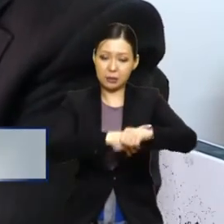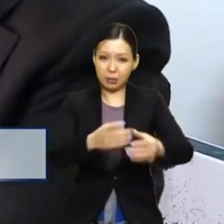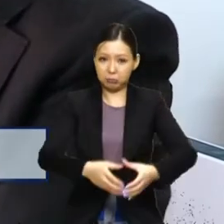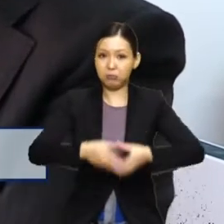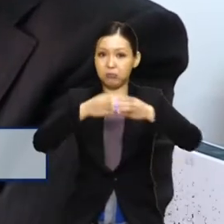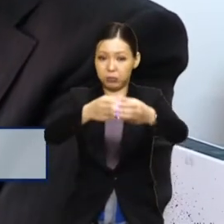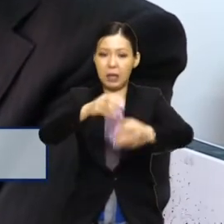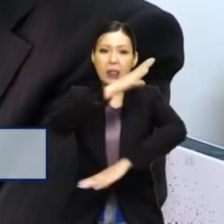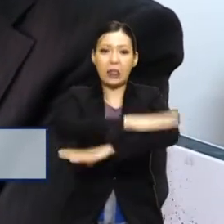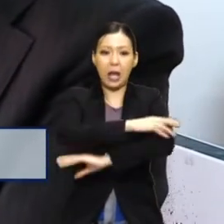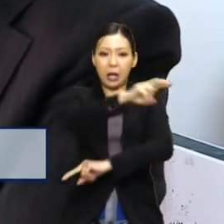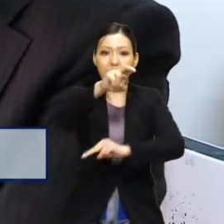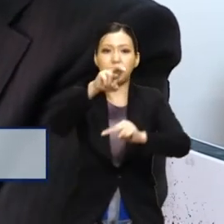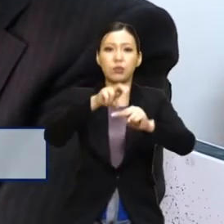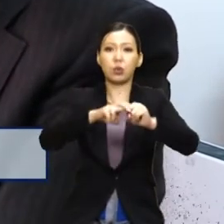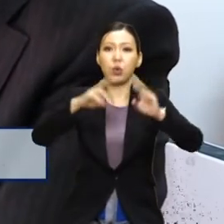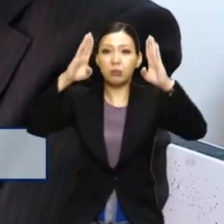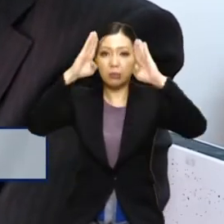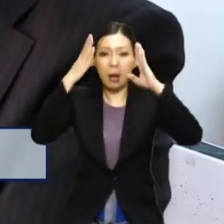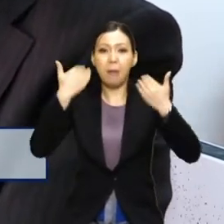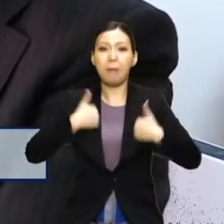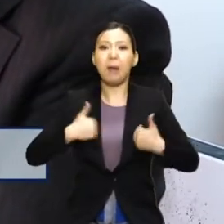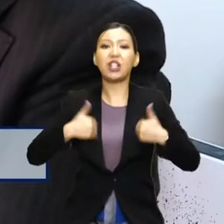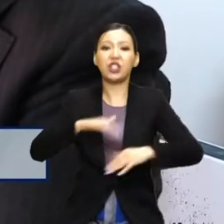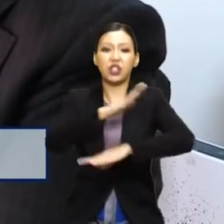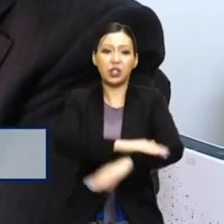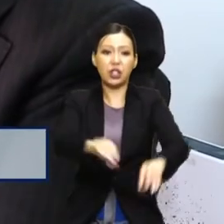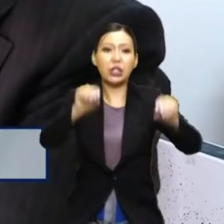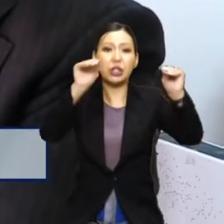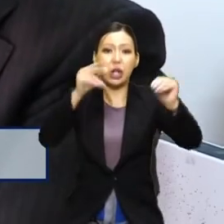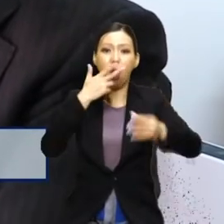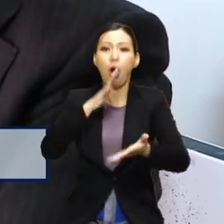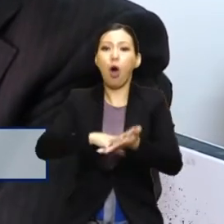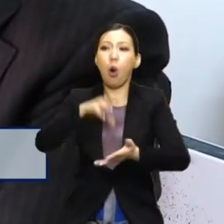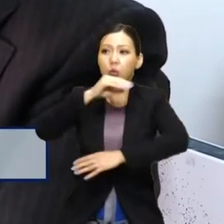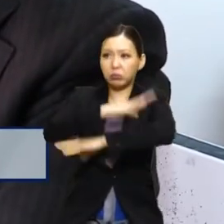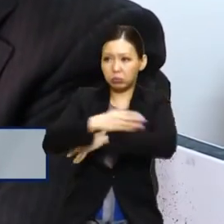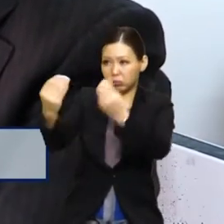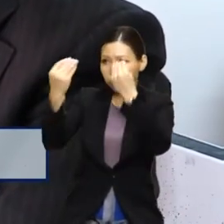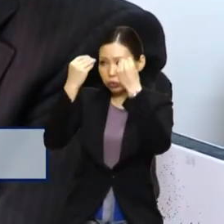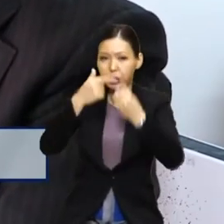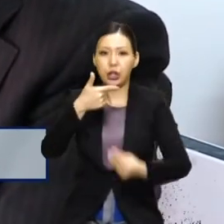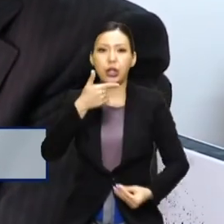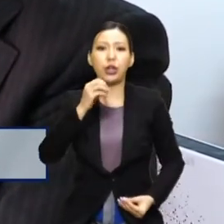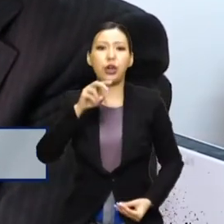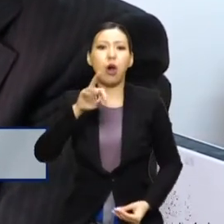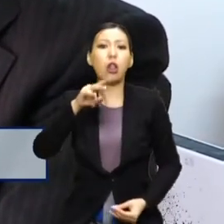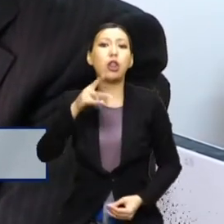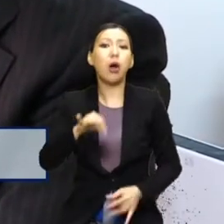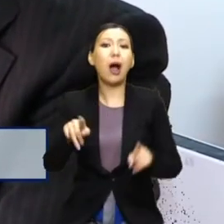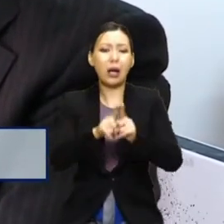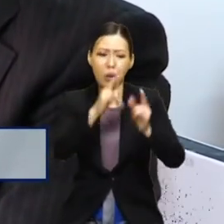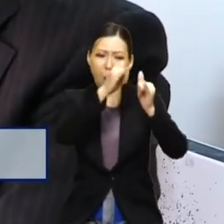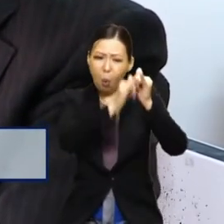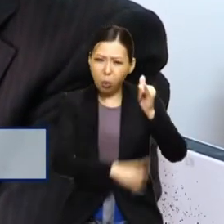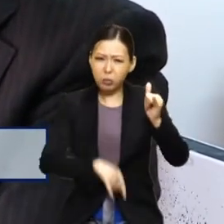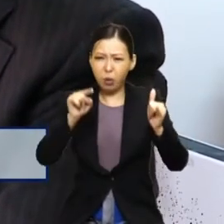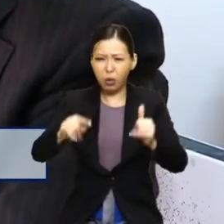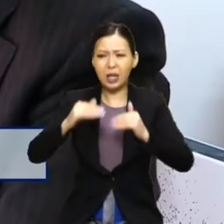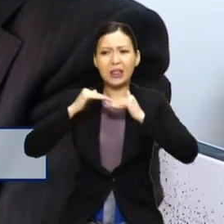нэг танхим цуух маягаар багш хичээл заадаг оюутны хичээл сууд ингээд нэг багш оюутны диалог маяг ингээд явдаг энэ уламжлалт аргаараас тодтолцох